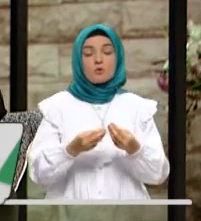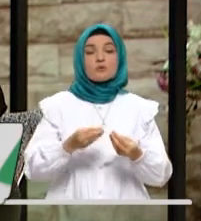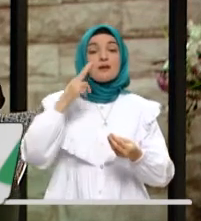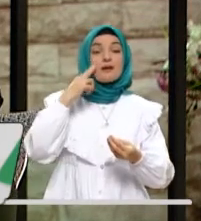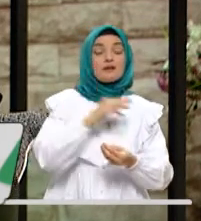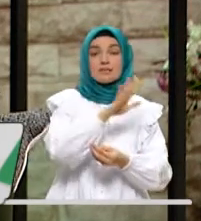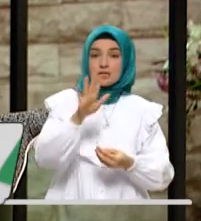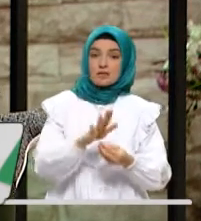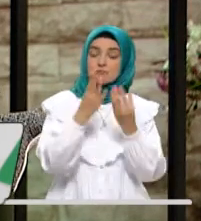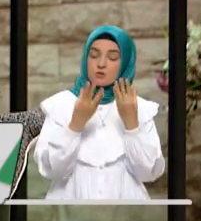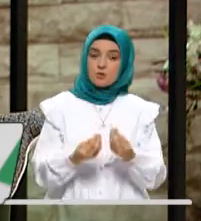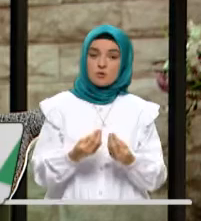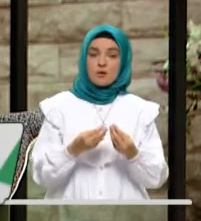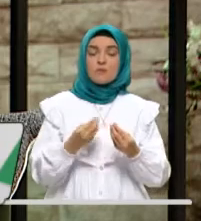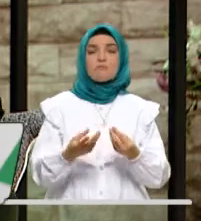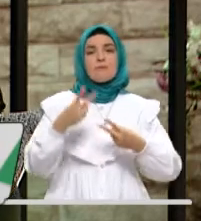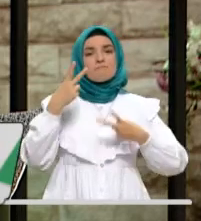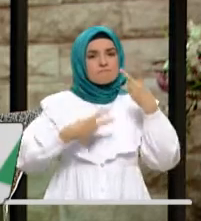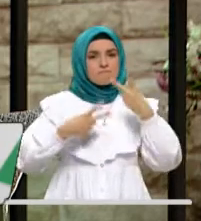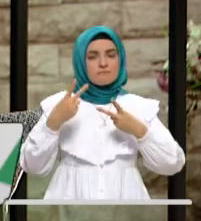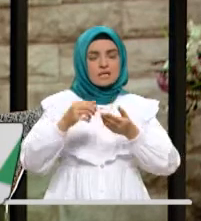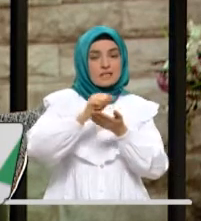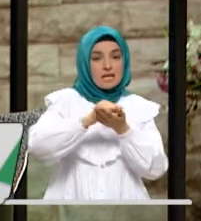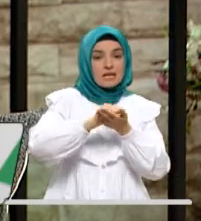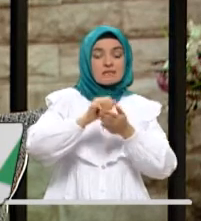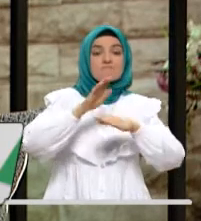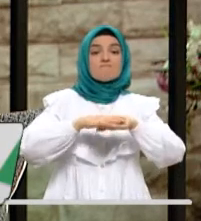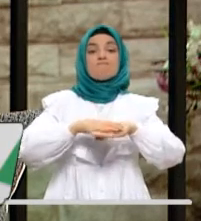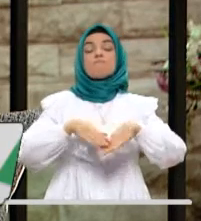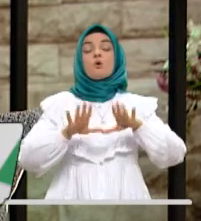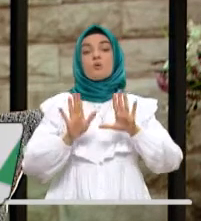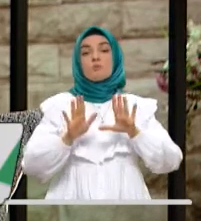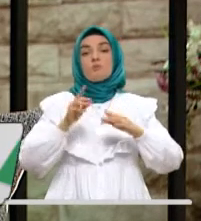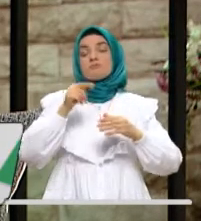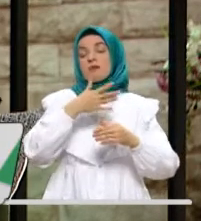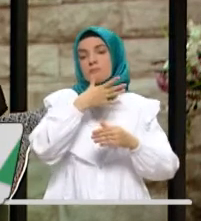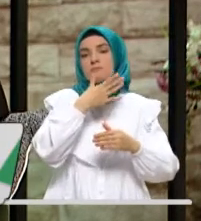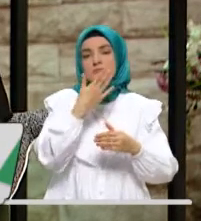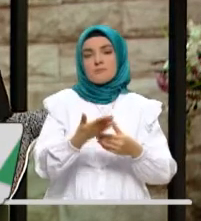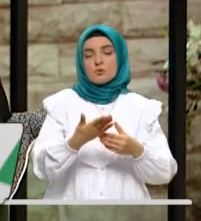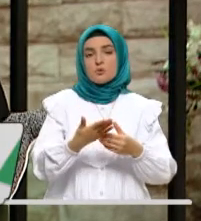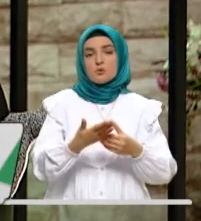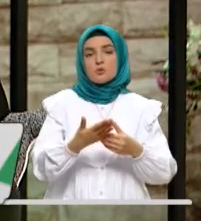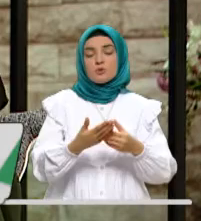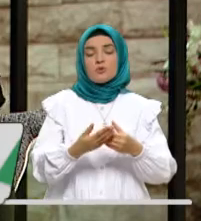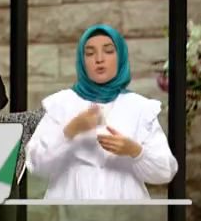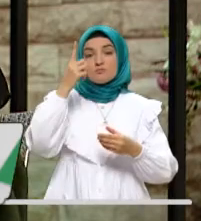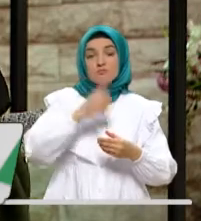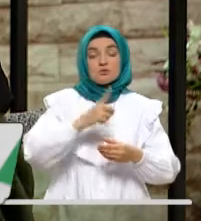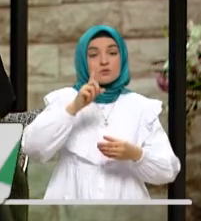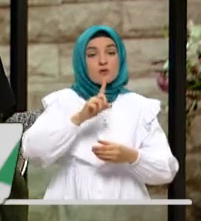ama bazı ürünlerde bu şekilde elde yapmamız mümkün değil. Çünkü deterjanlarla bile biliyorsunuz hani performans %100 olmazken